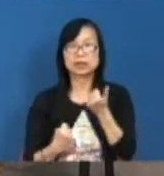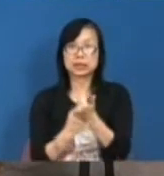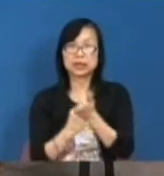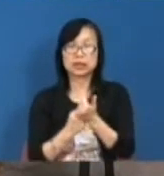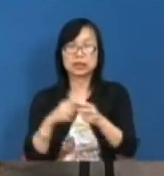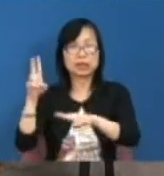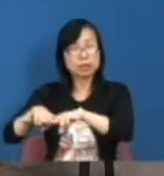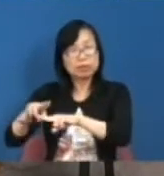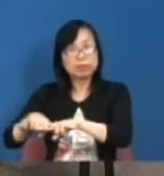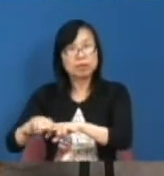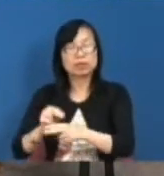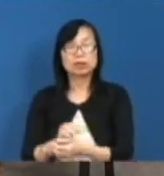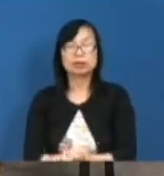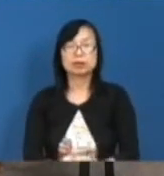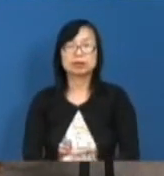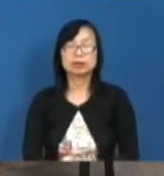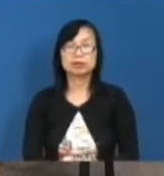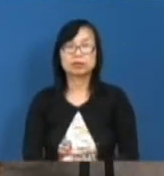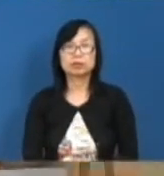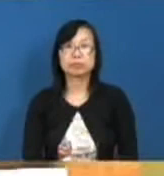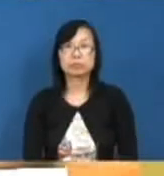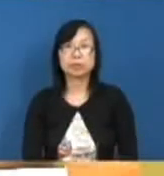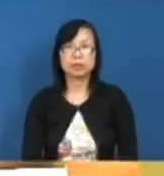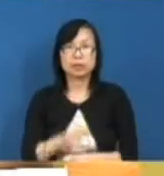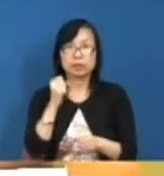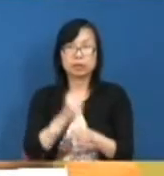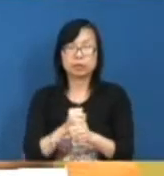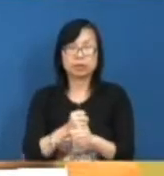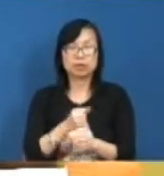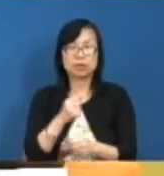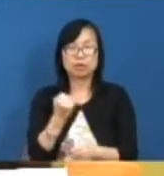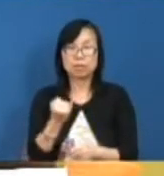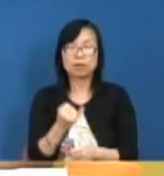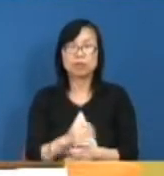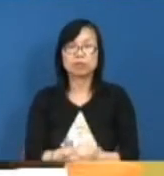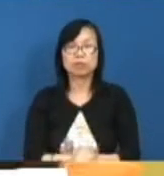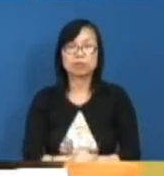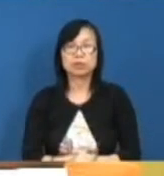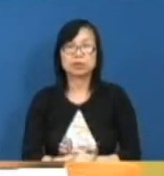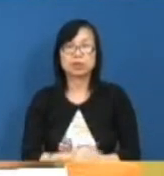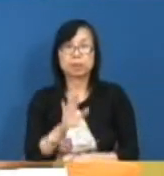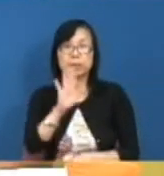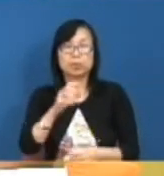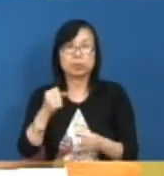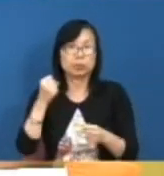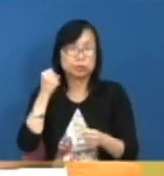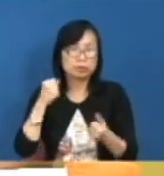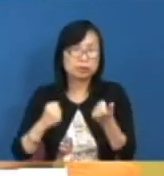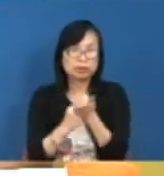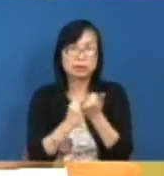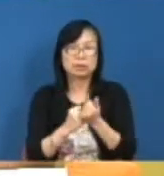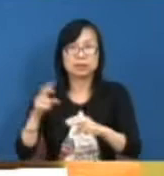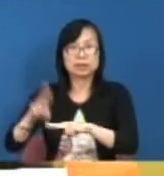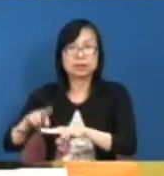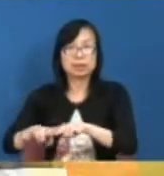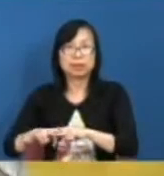因為你的前提就不會變嘛。喂，一做錯就撲喺度啊嘛！咁如果用佢哋嘅理論，就唔好支持大陸嘅民運啦。 係咯，即係接